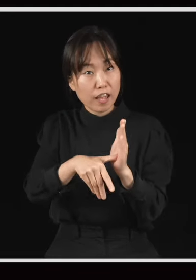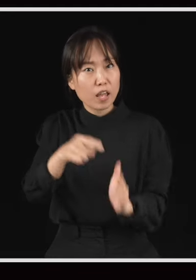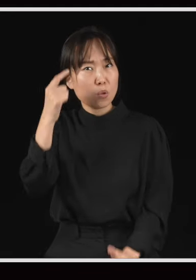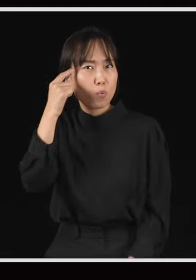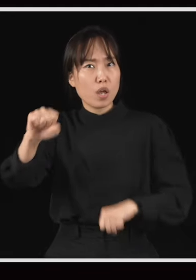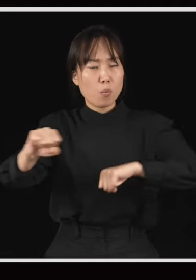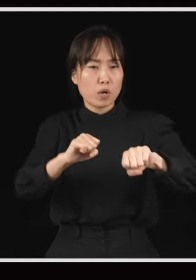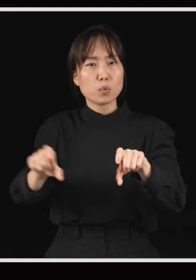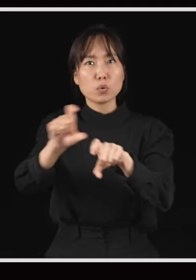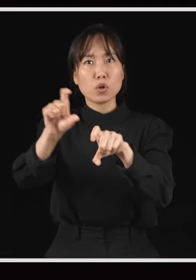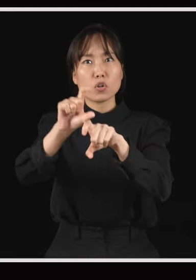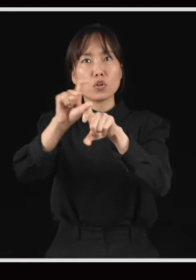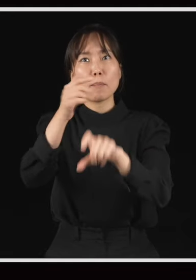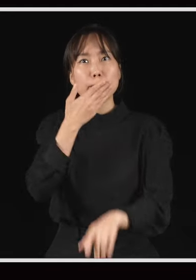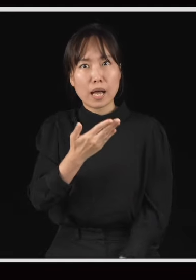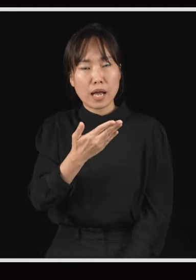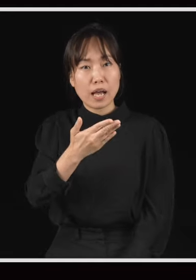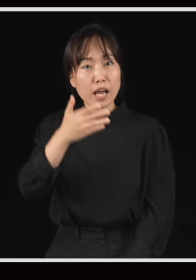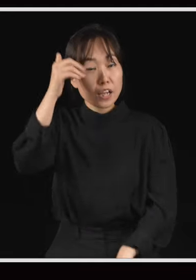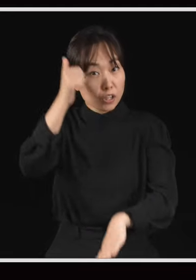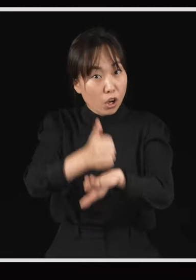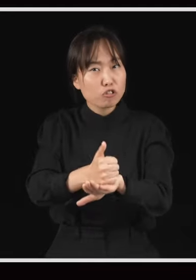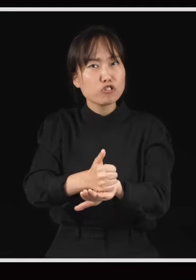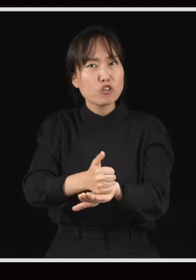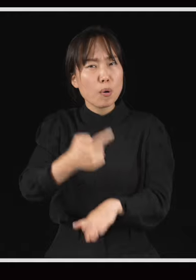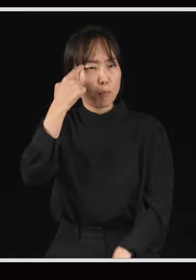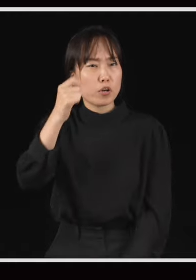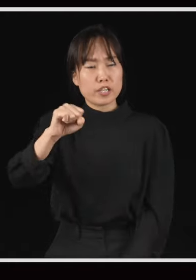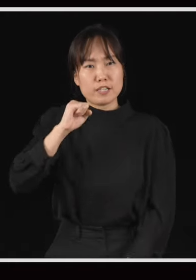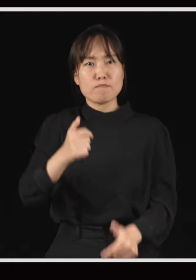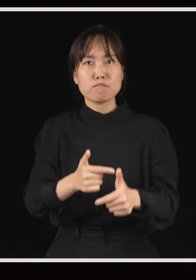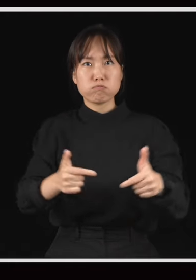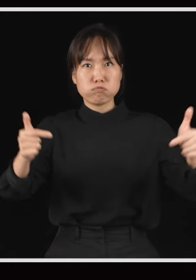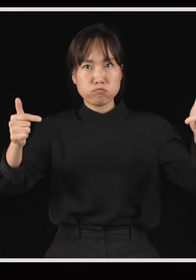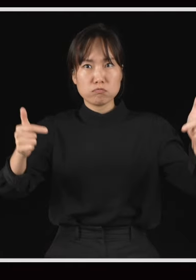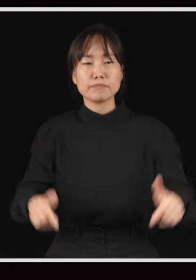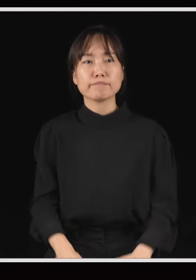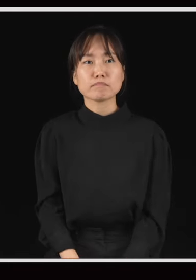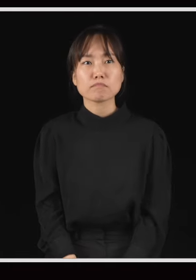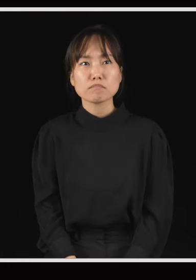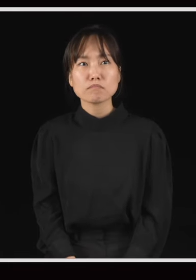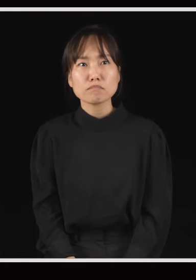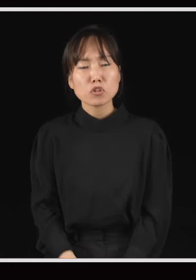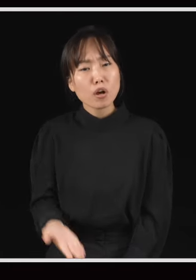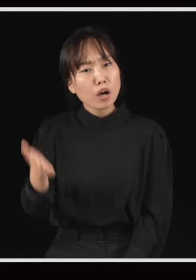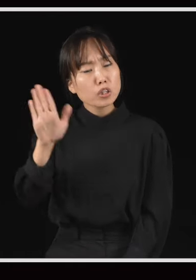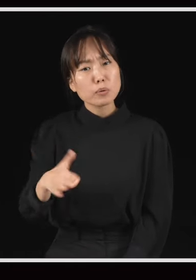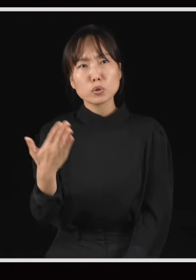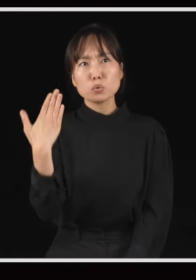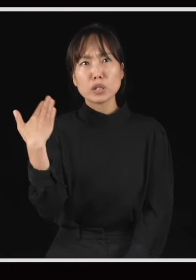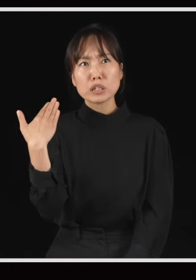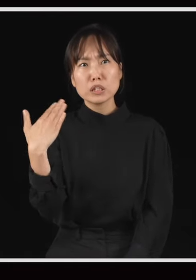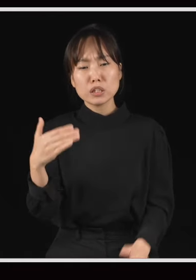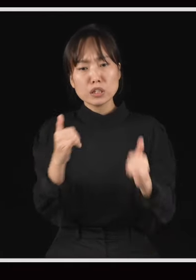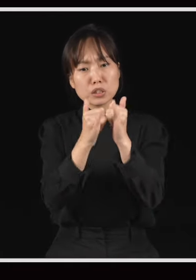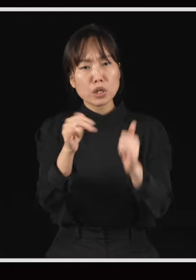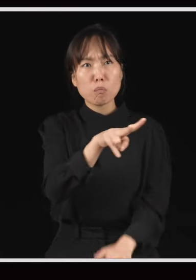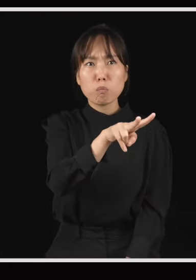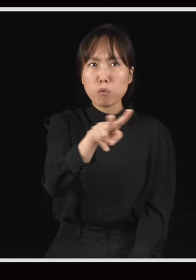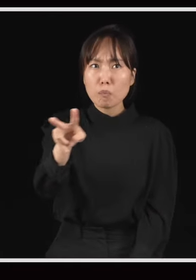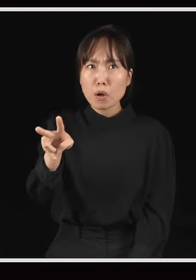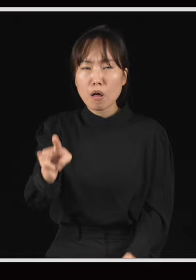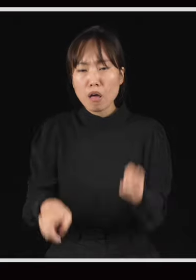새로운 뇌의 회로가 형성이 됩니다. 그렇기 때문에 나의 인지 예비능이 증가돼요. 근데 지금은 너무 많은 사람들이 대부분의 디지털